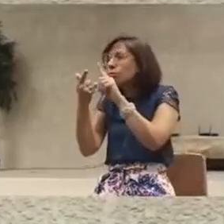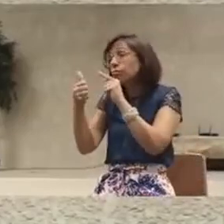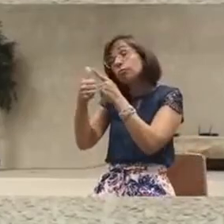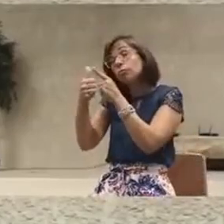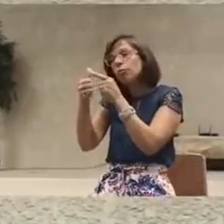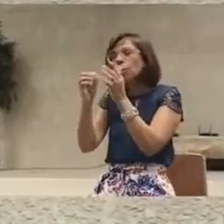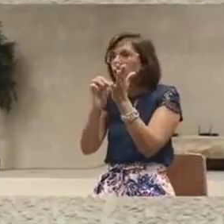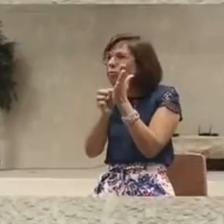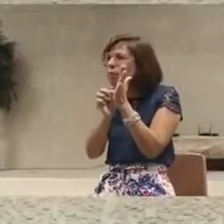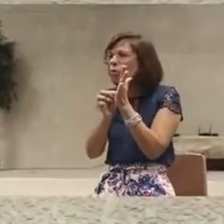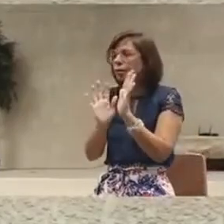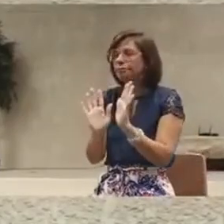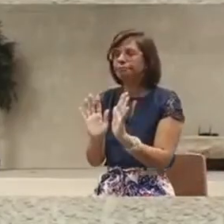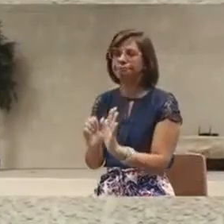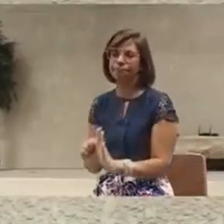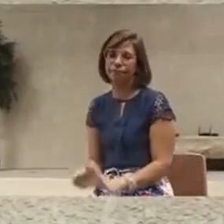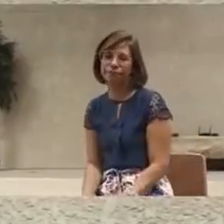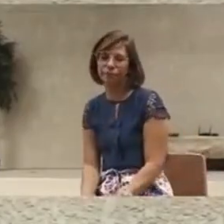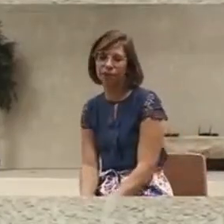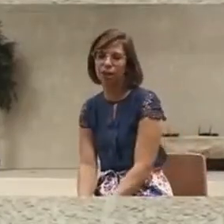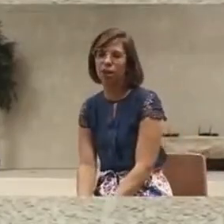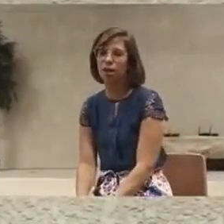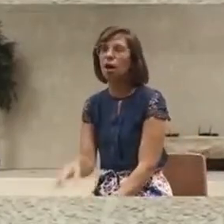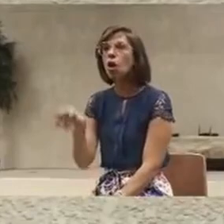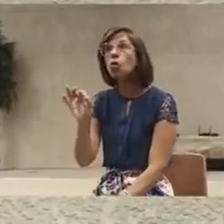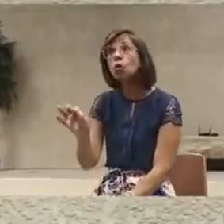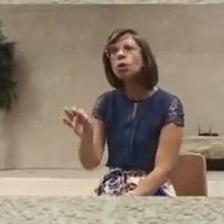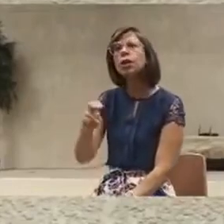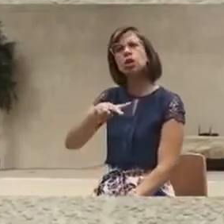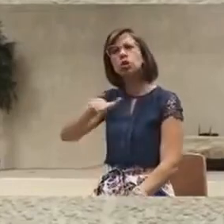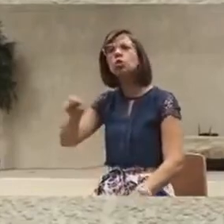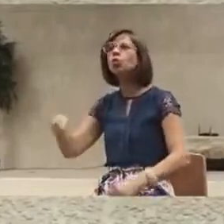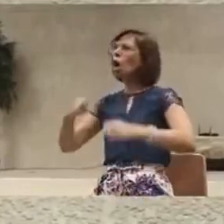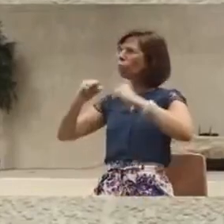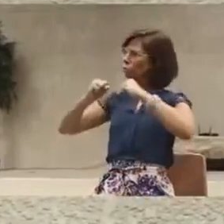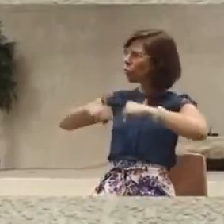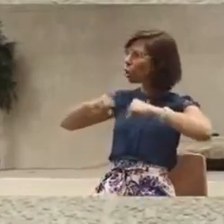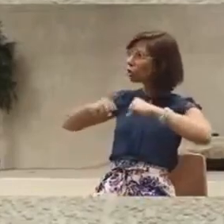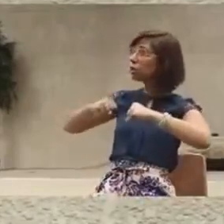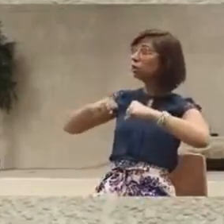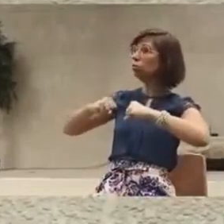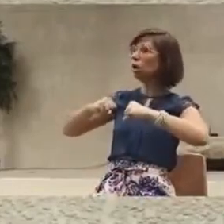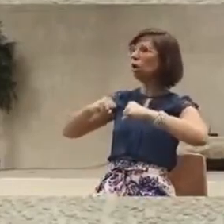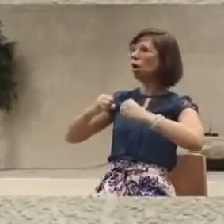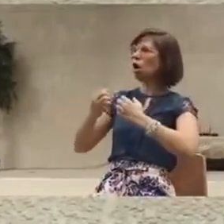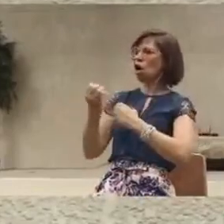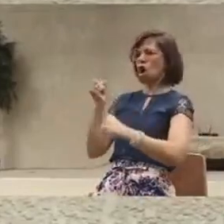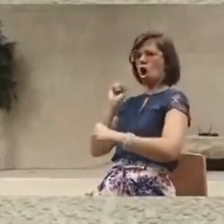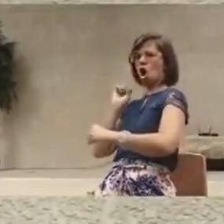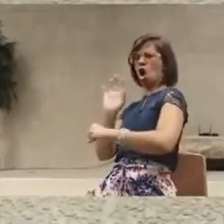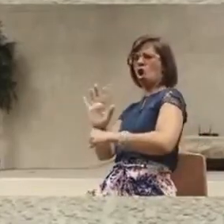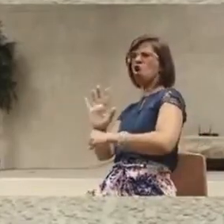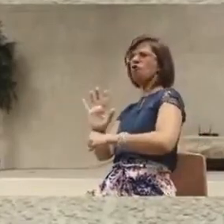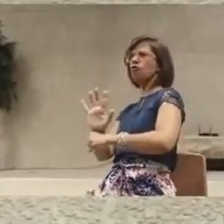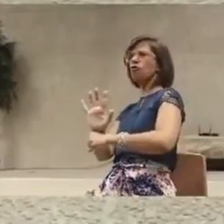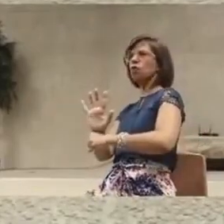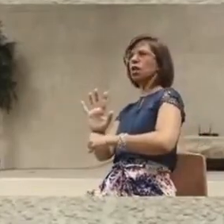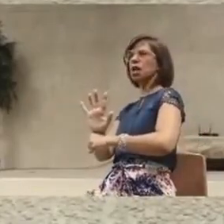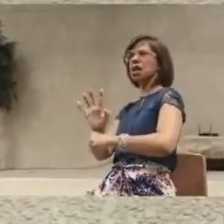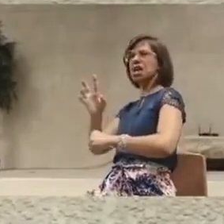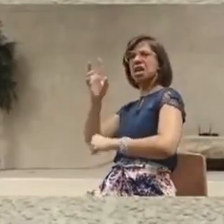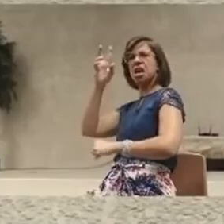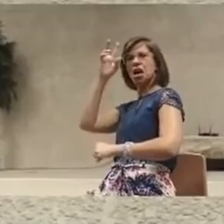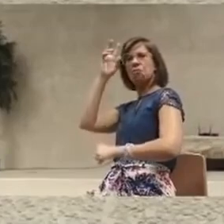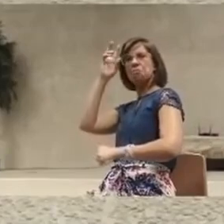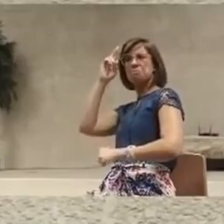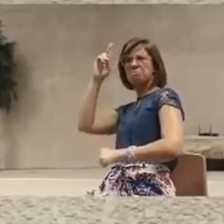rappeler, oui, nous avons la capacité de refuser toutes sortes de raisonnements